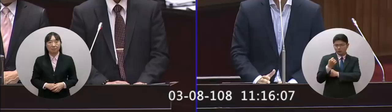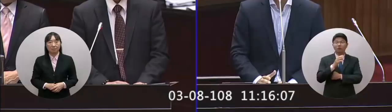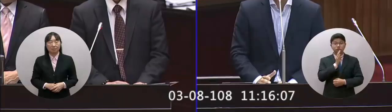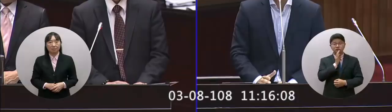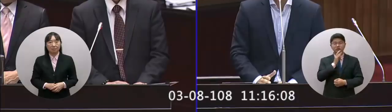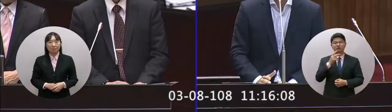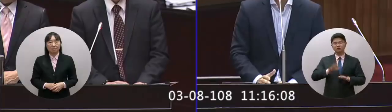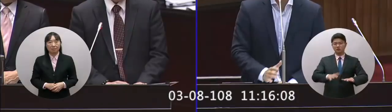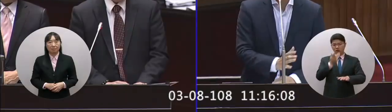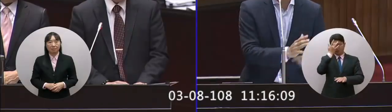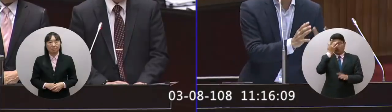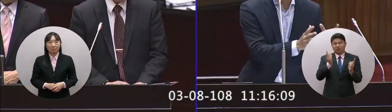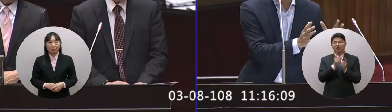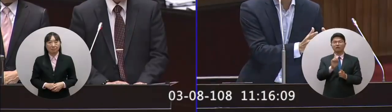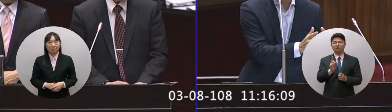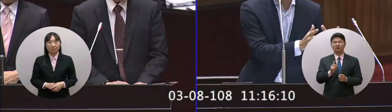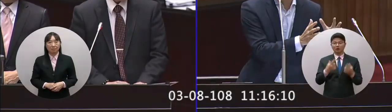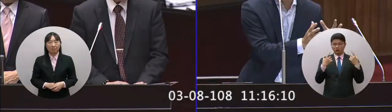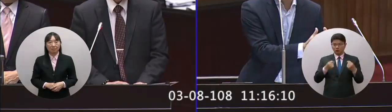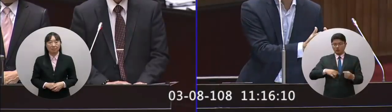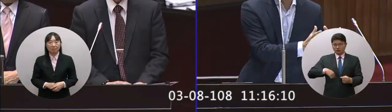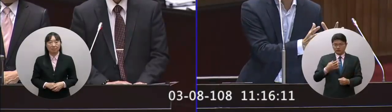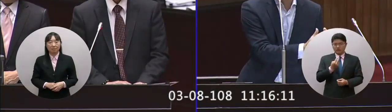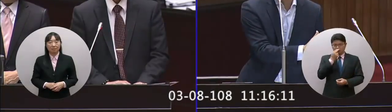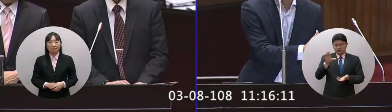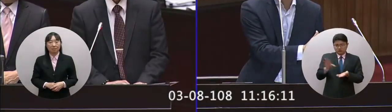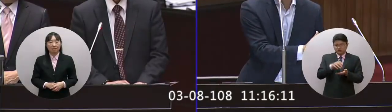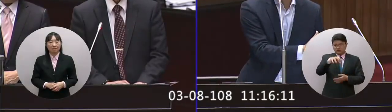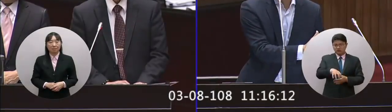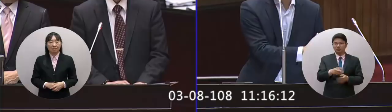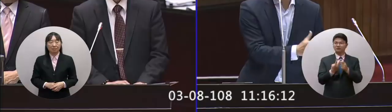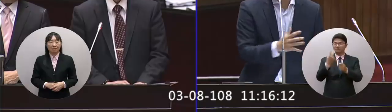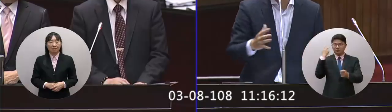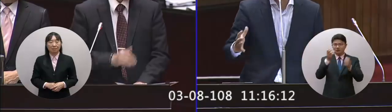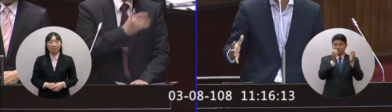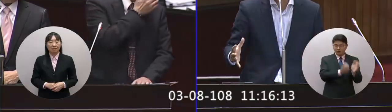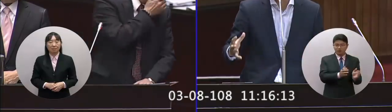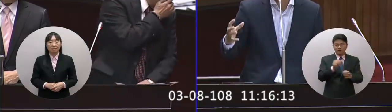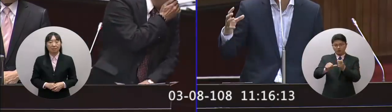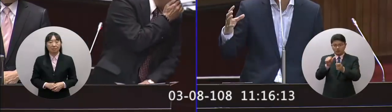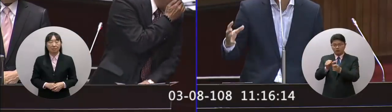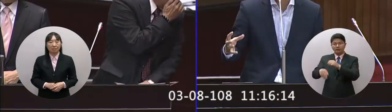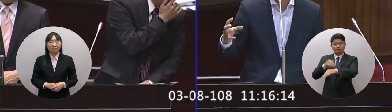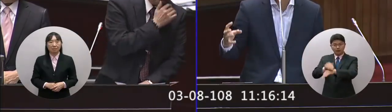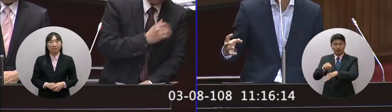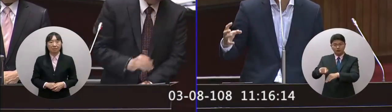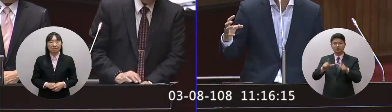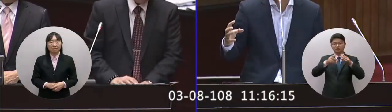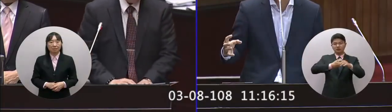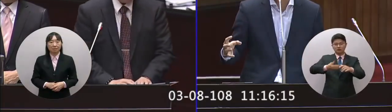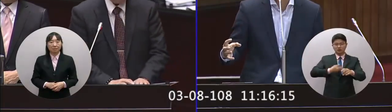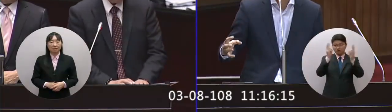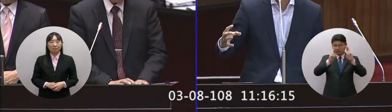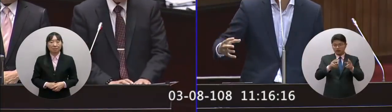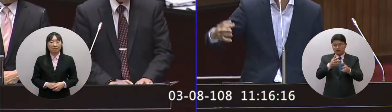碰到的困境是，原本的接收站2年前就要开始新建， 然后五年后完成，才能让大潭的电厂